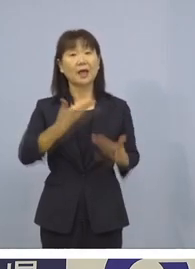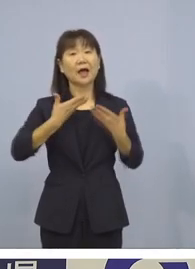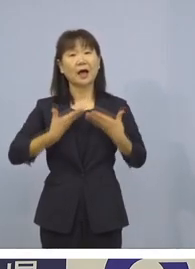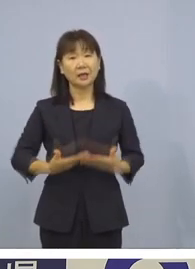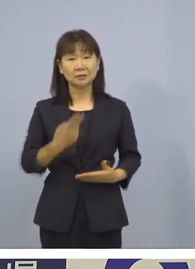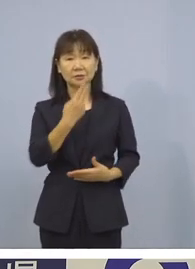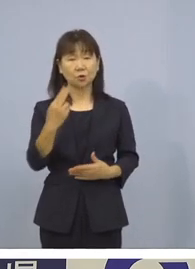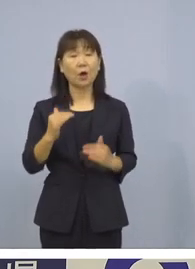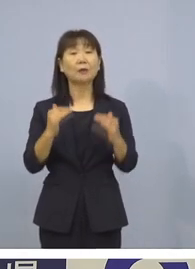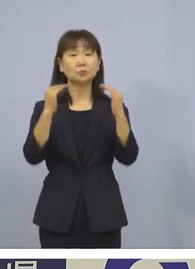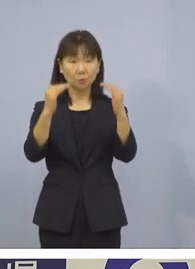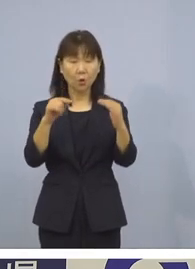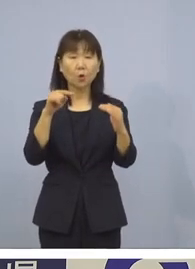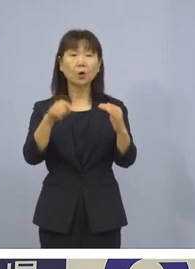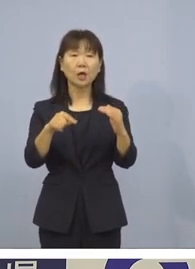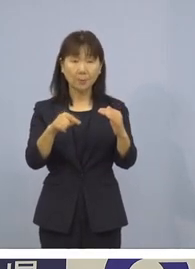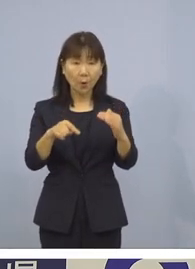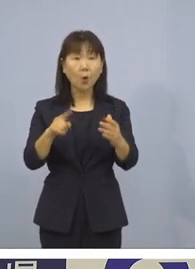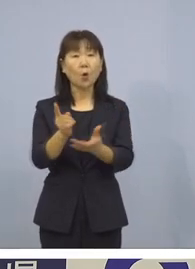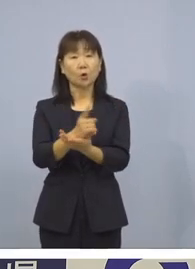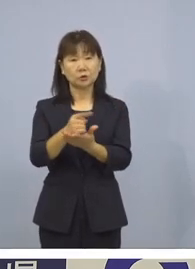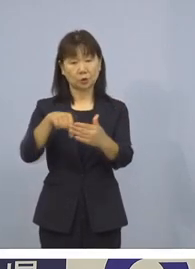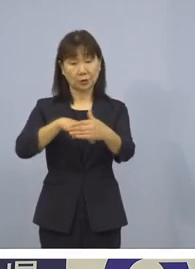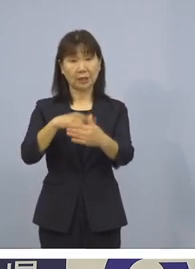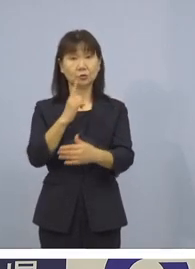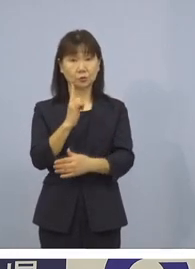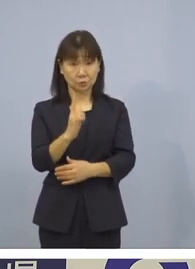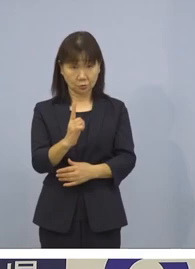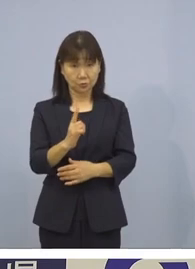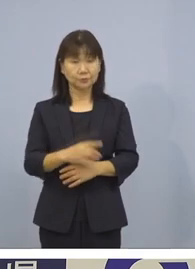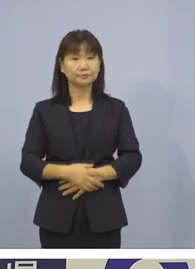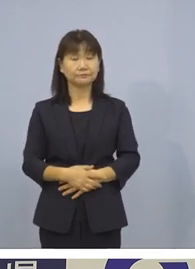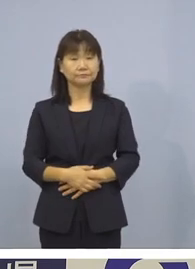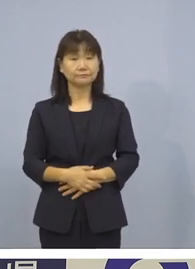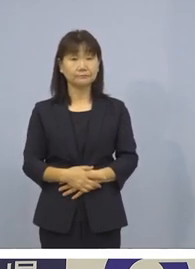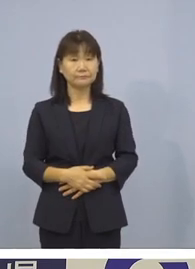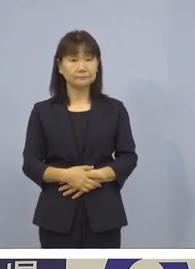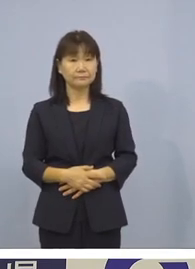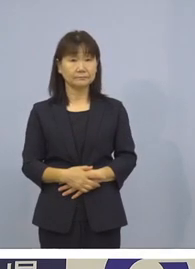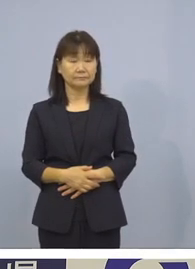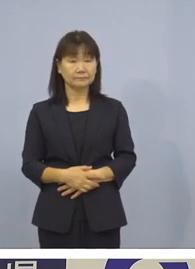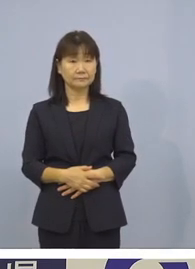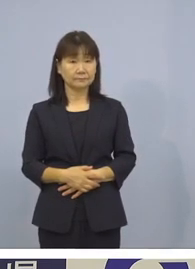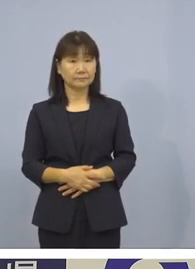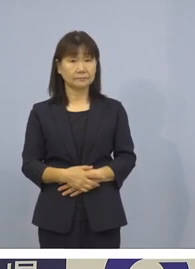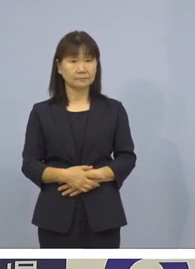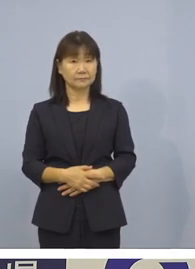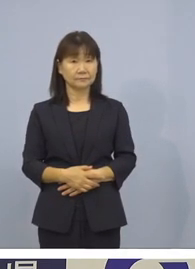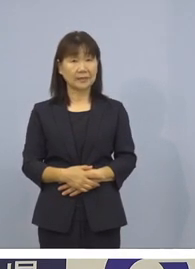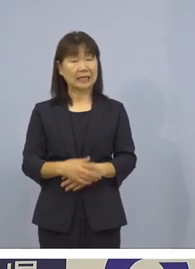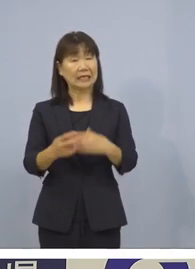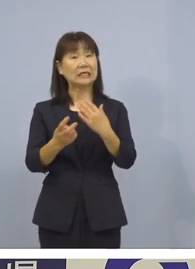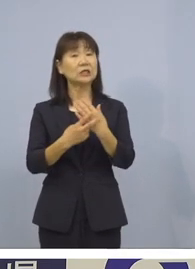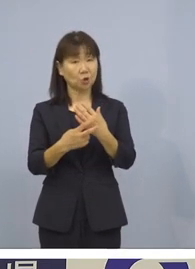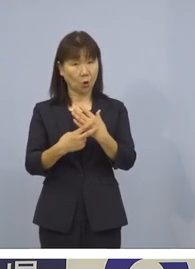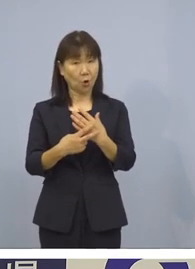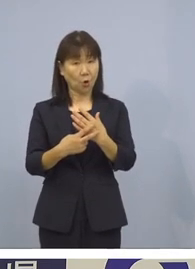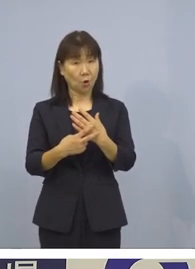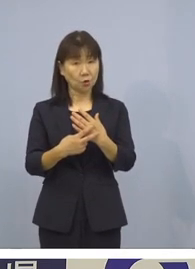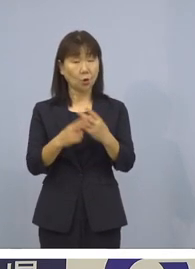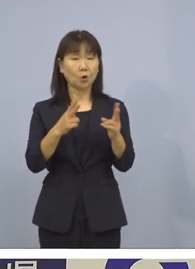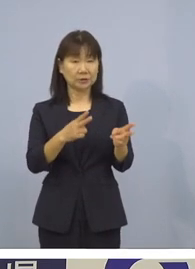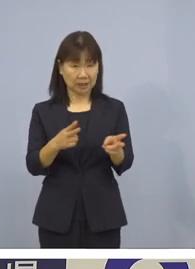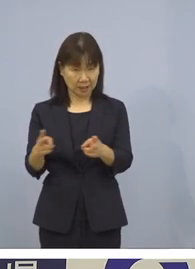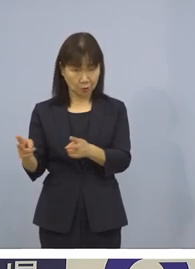まあ、骨太の方針の一つとしてもですね、やはりあの医療制度、医